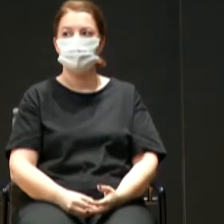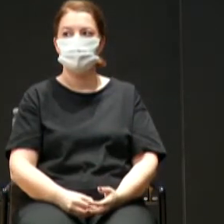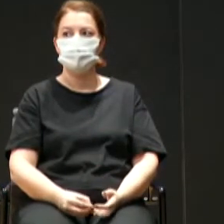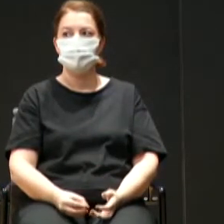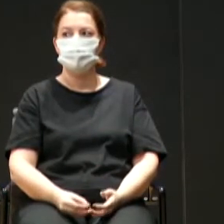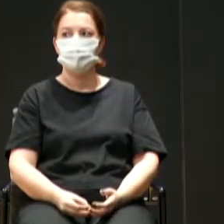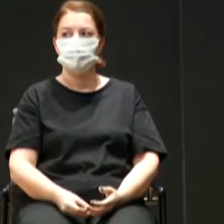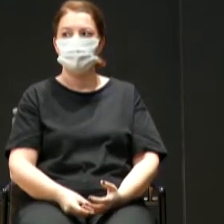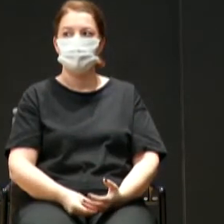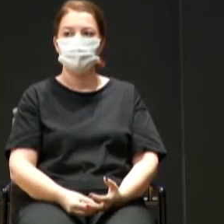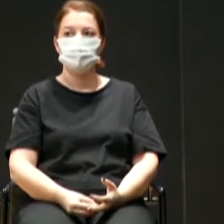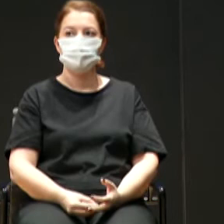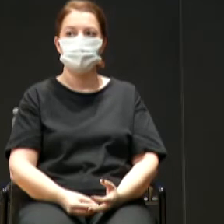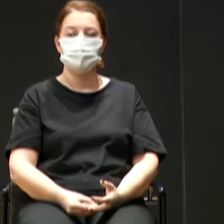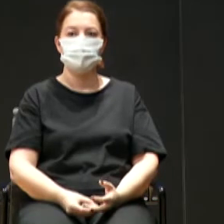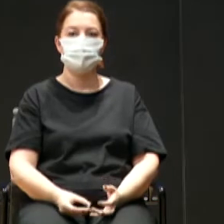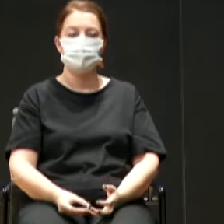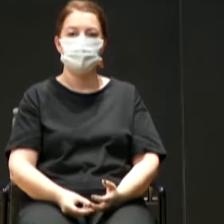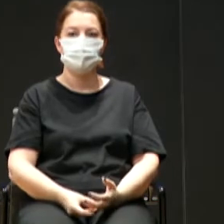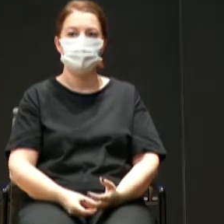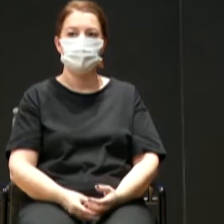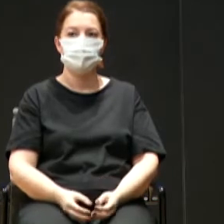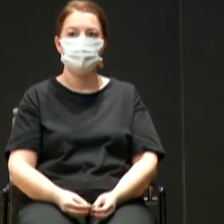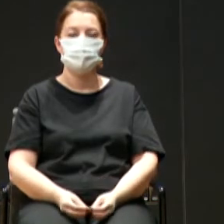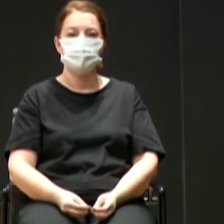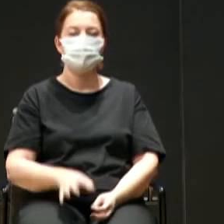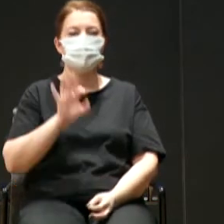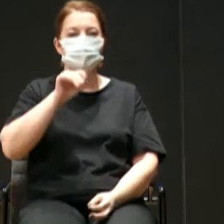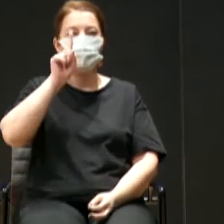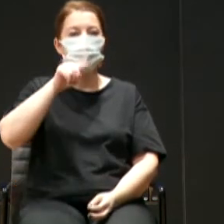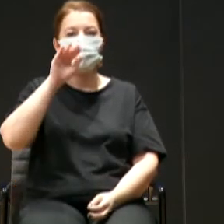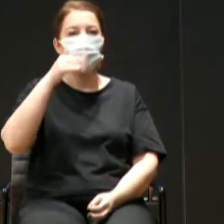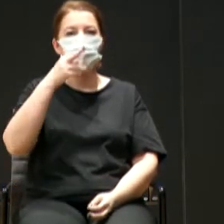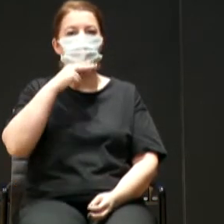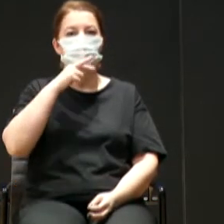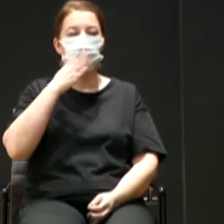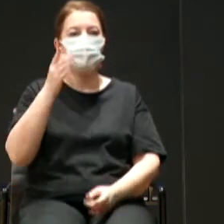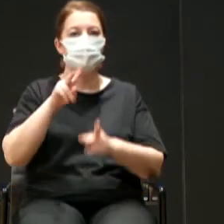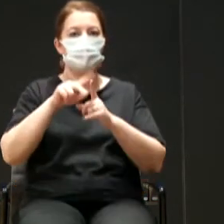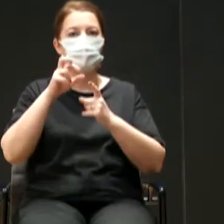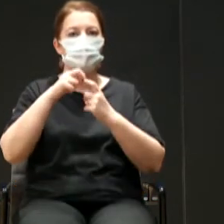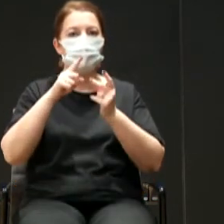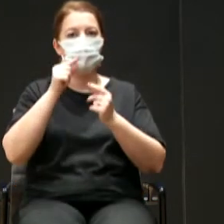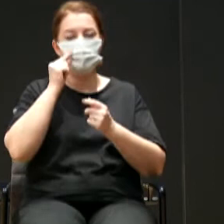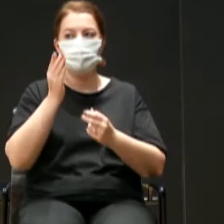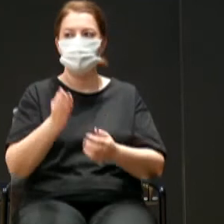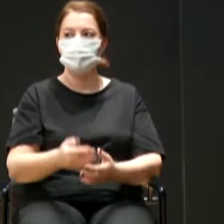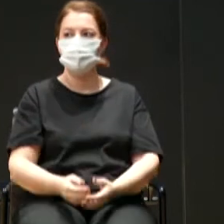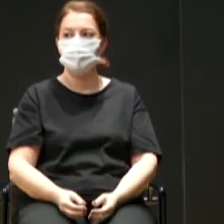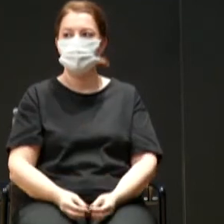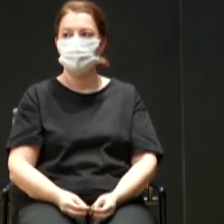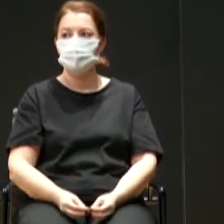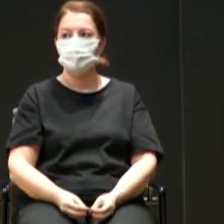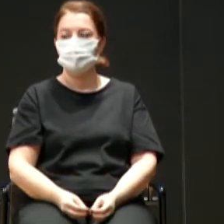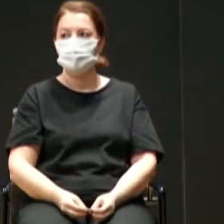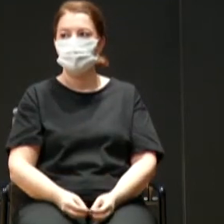Evet, şimdi gündem dışı konuşmalara geçelim arkadaşlar. Gündemi tamamladık. Nuri Bey buyurun. Tabii, buyurun. Yani